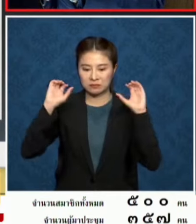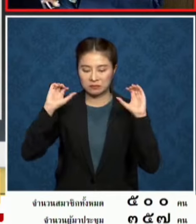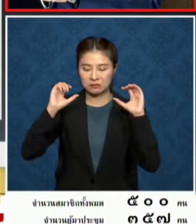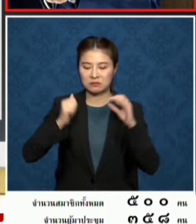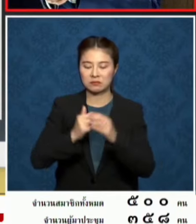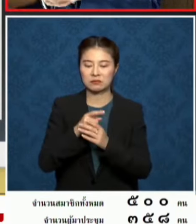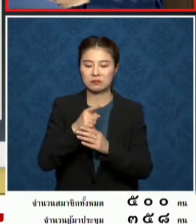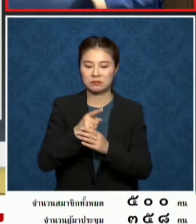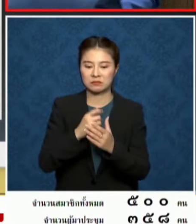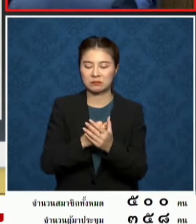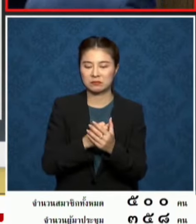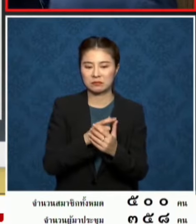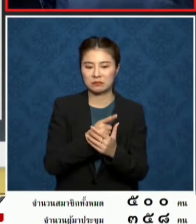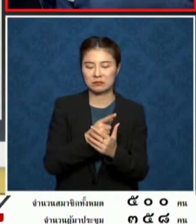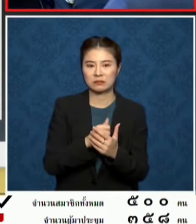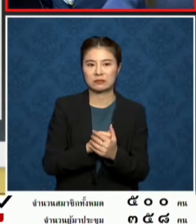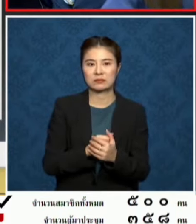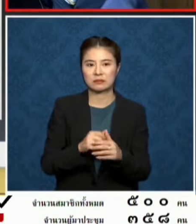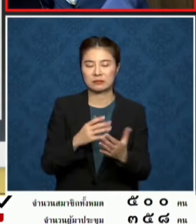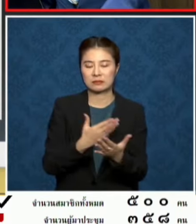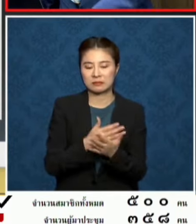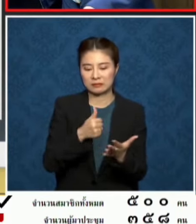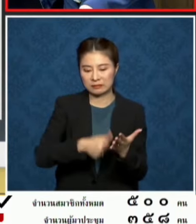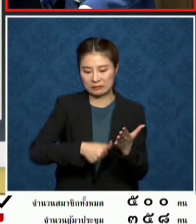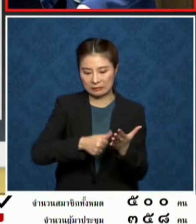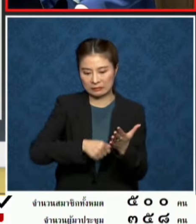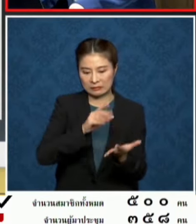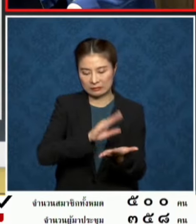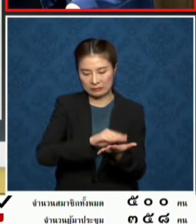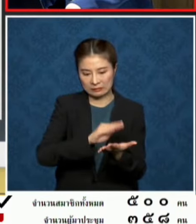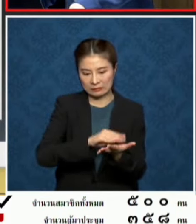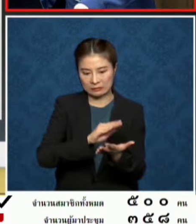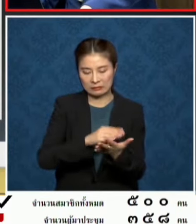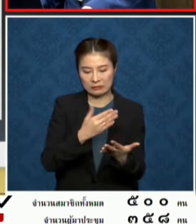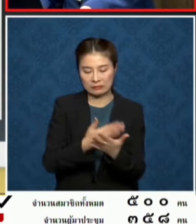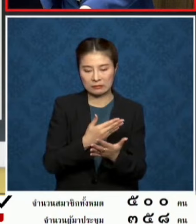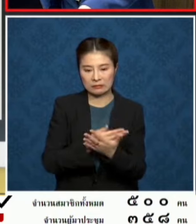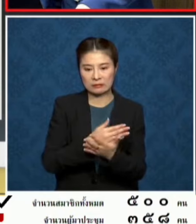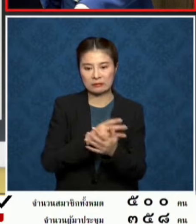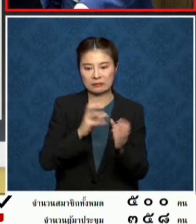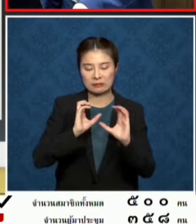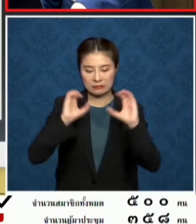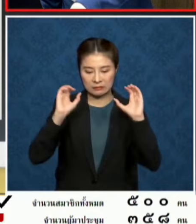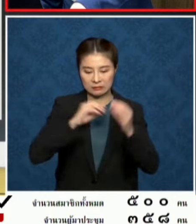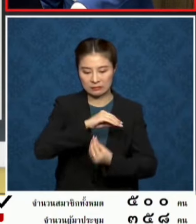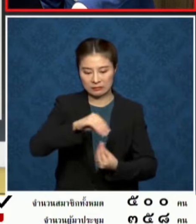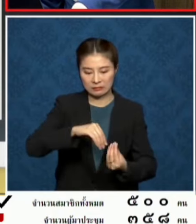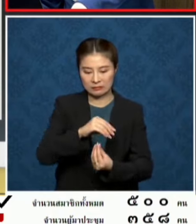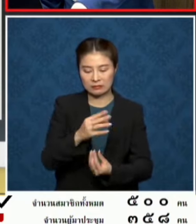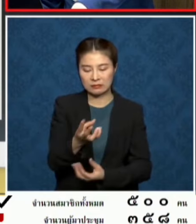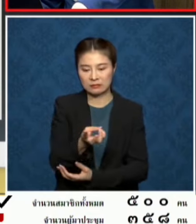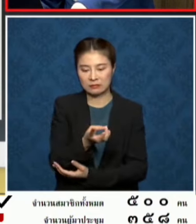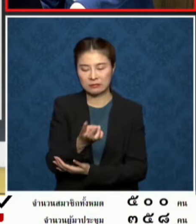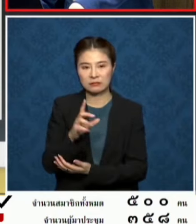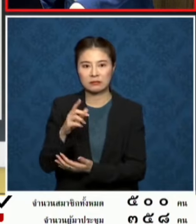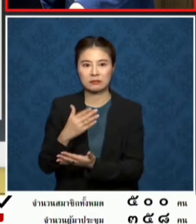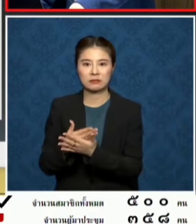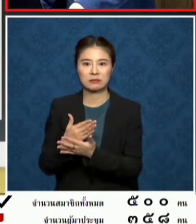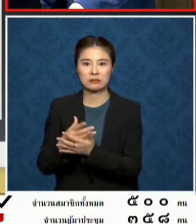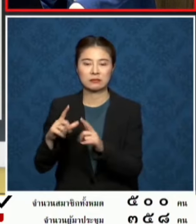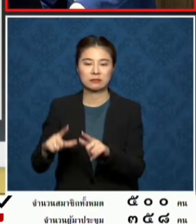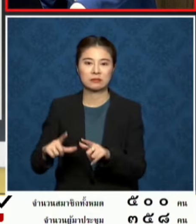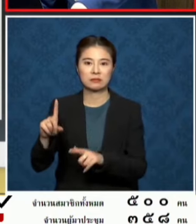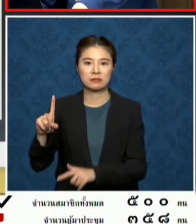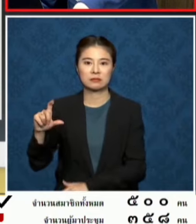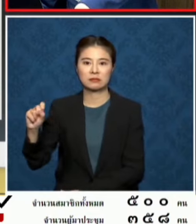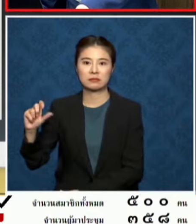น่าจะสูงเกินความเป็นจริงนะคะแล้วก็จัดเก็บจริงได้ต่ำกว่าประมาณ 100,000 ล้านเศษปัญหาของมันก็คือค่ะหน้าถัดไปนะคะปัญห